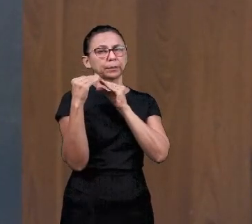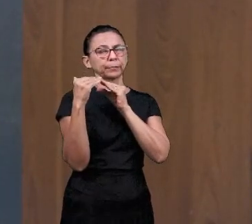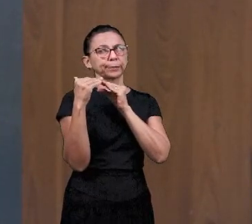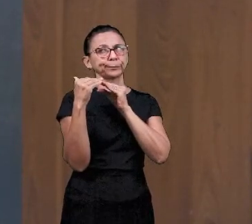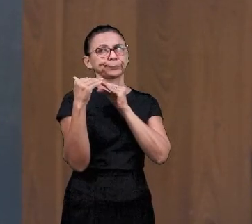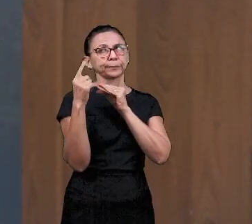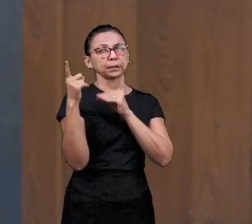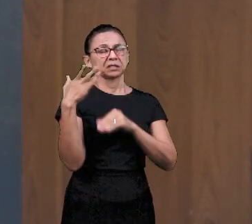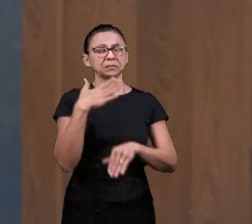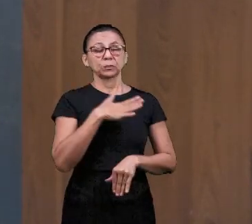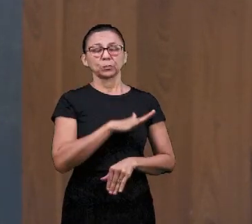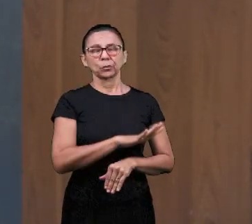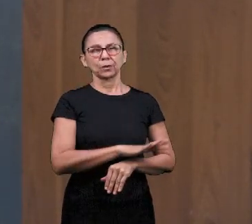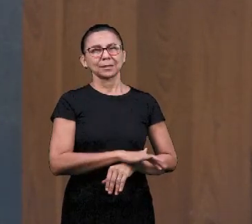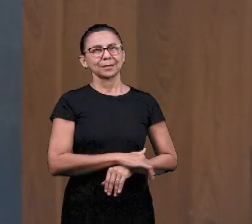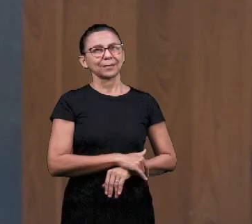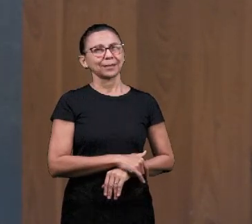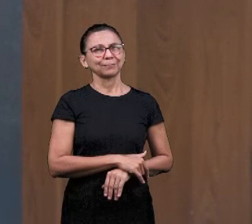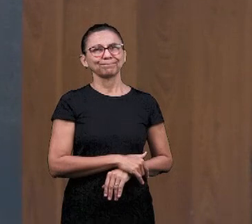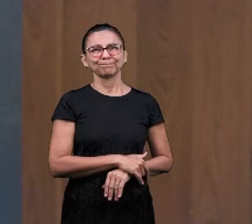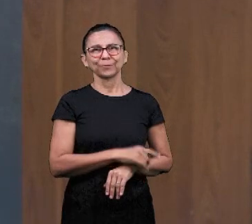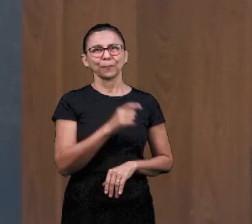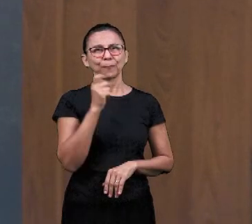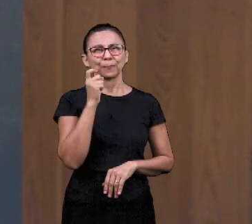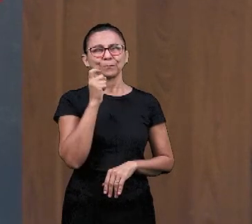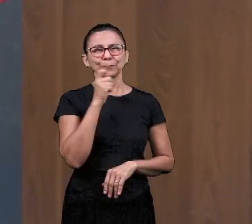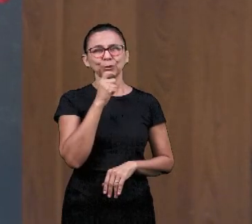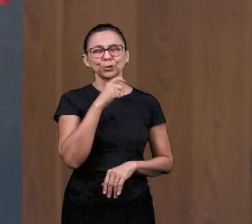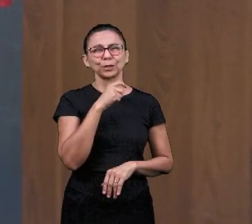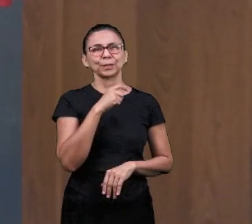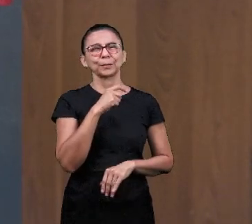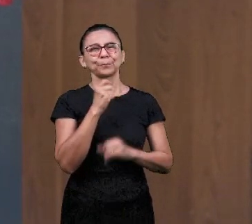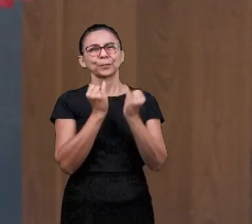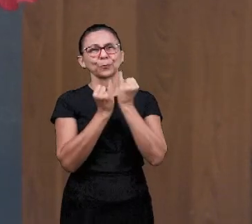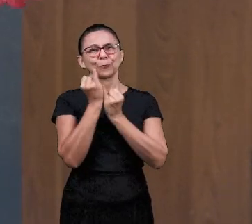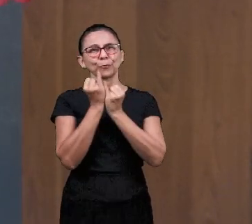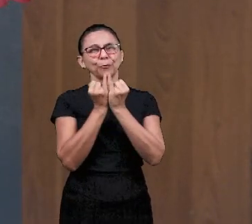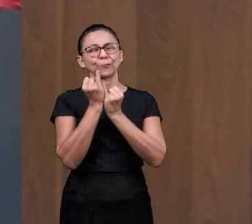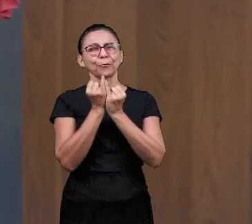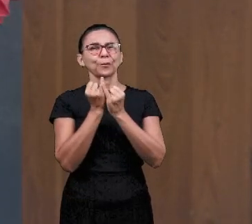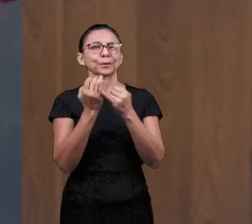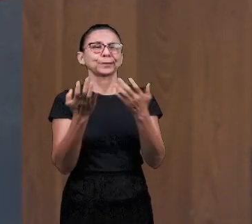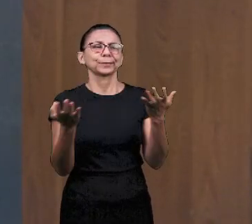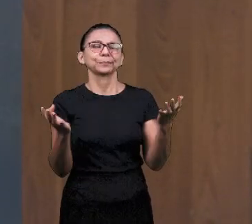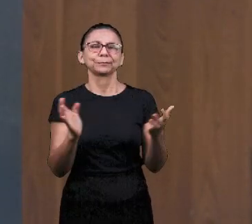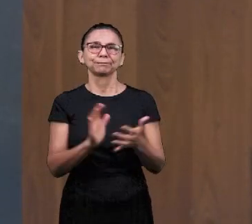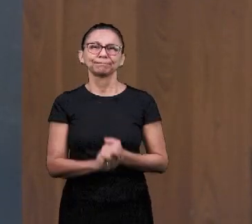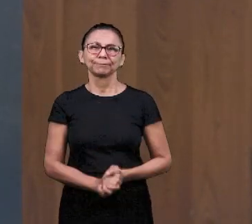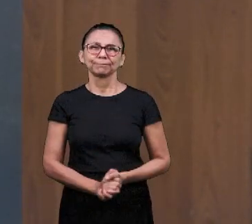cœur et ils laissent d'obéir l'enseignement du Seigneur et